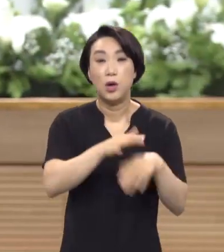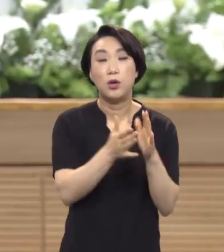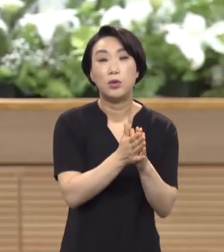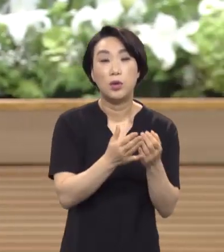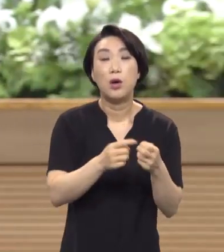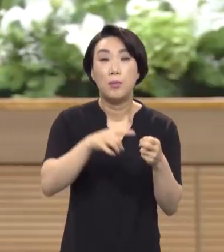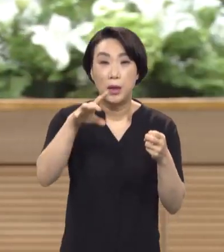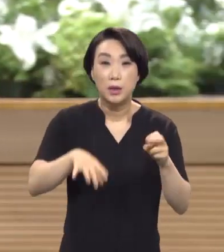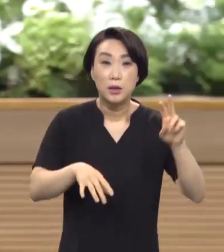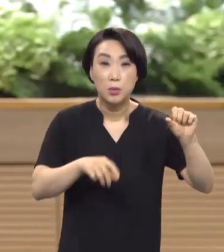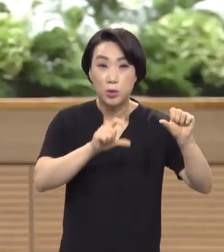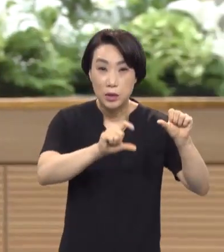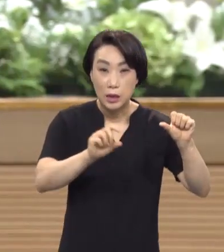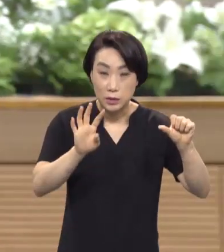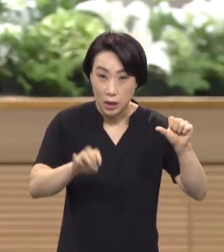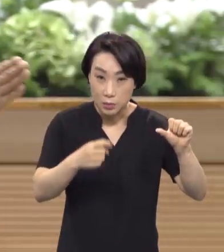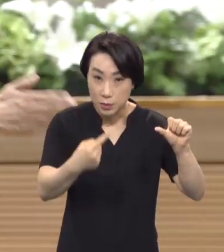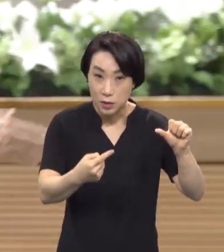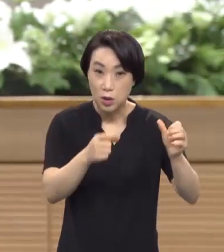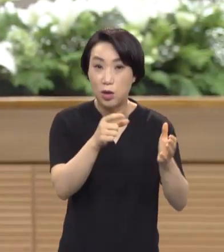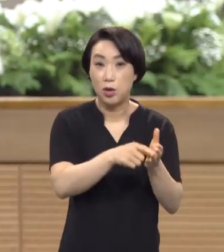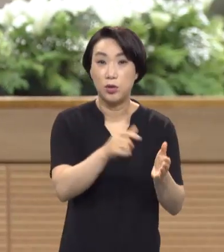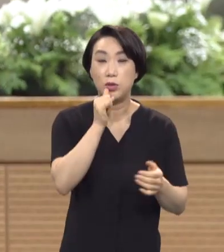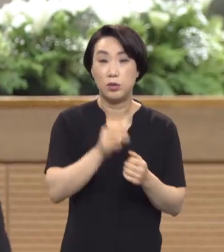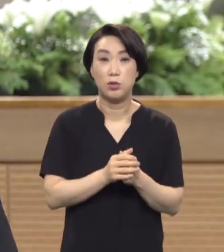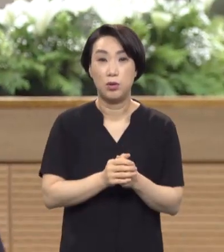마태복음 25장 41절 이하에